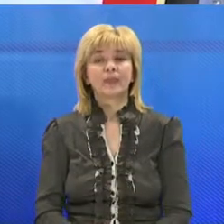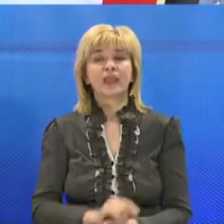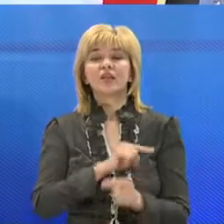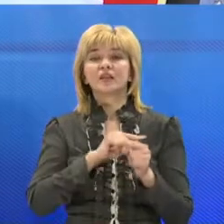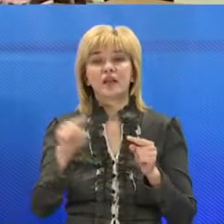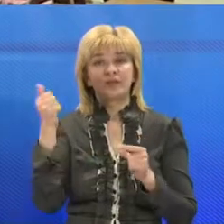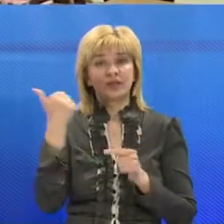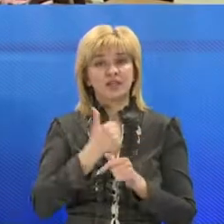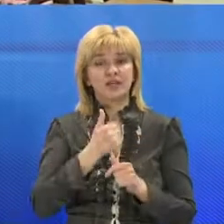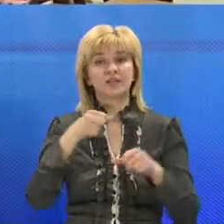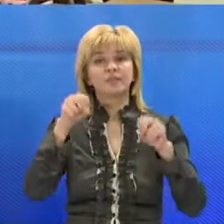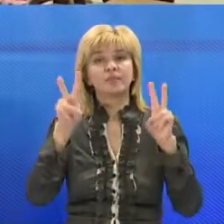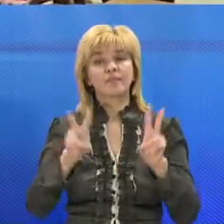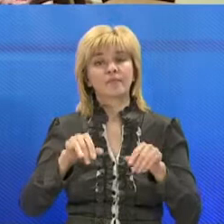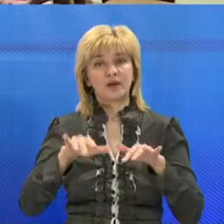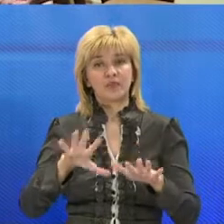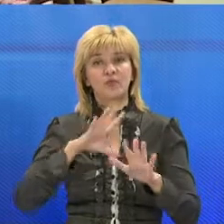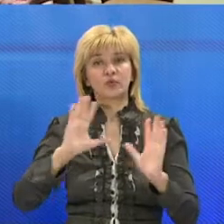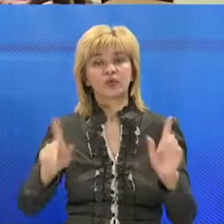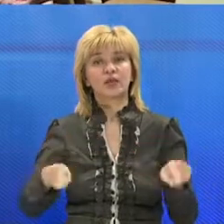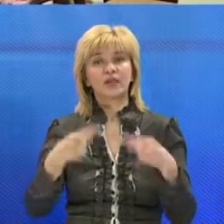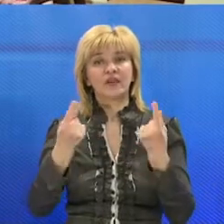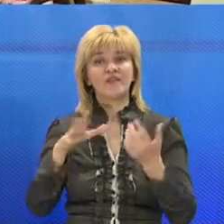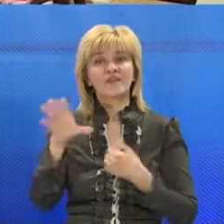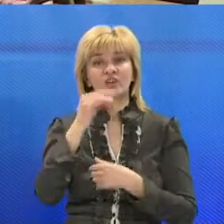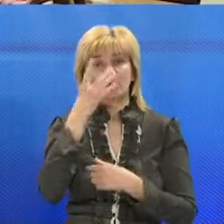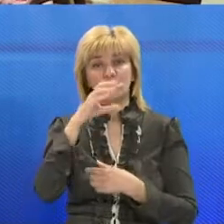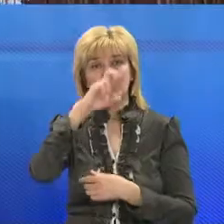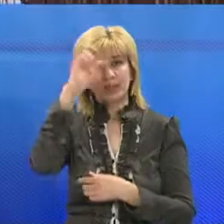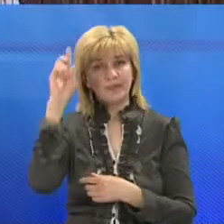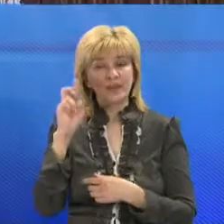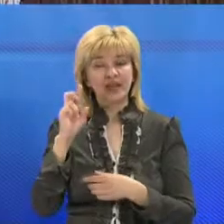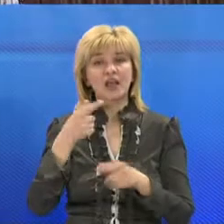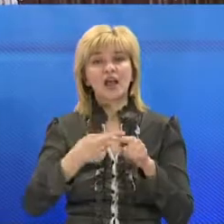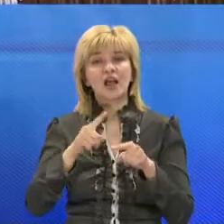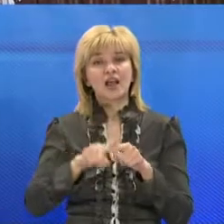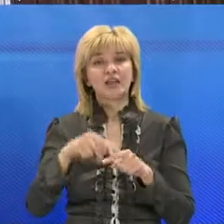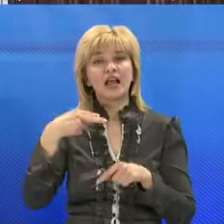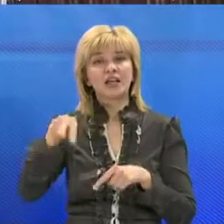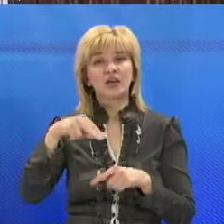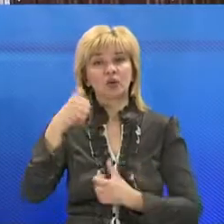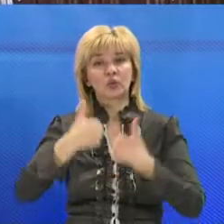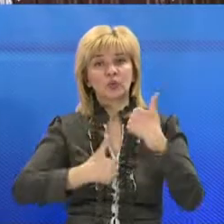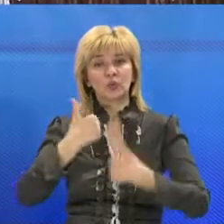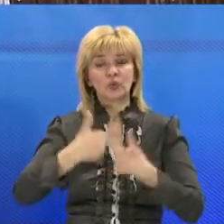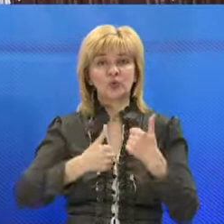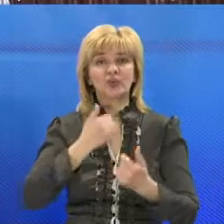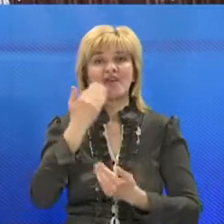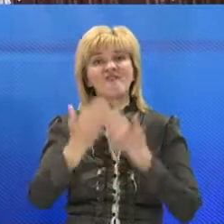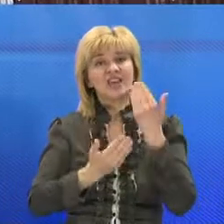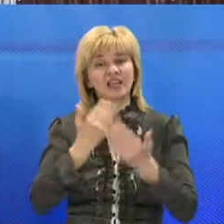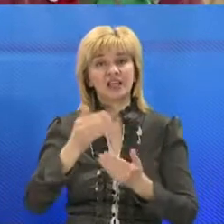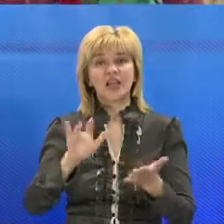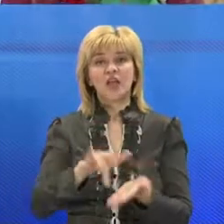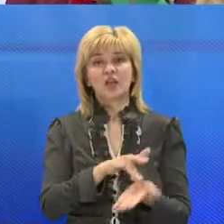Тягом тыдня адмысловые мероприемства будут сладиться во всех гродинских библиотеках. Это литературные конкурсы и викторины,